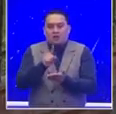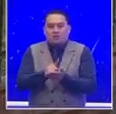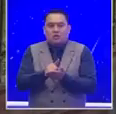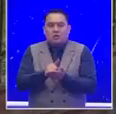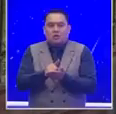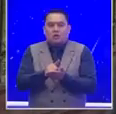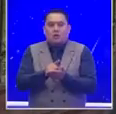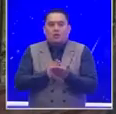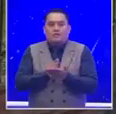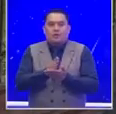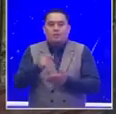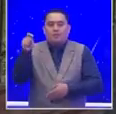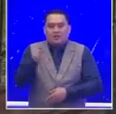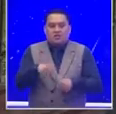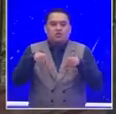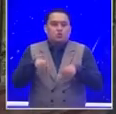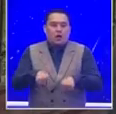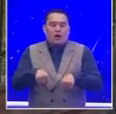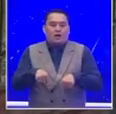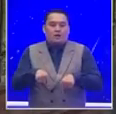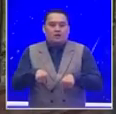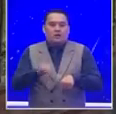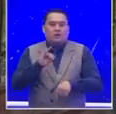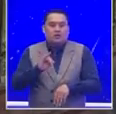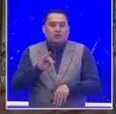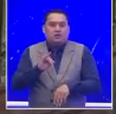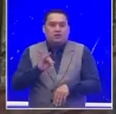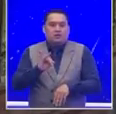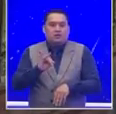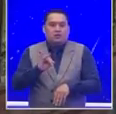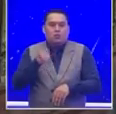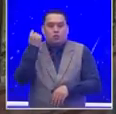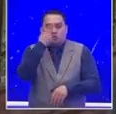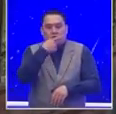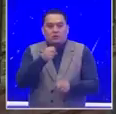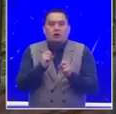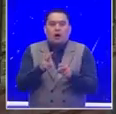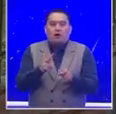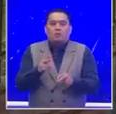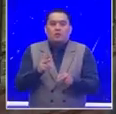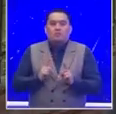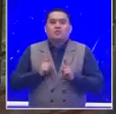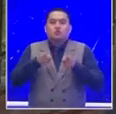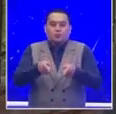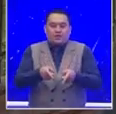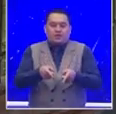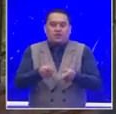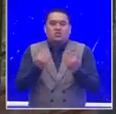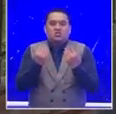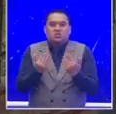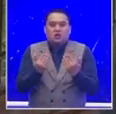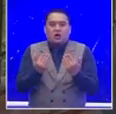свою гражданскую позицию, прийти сюда и узнать, что да как, когда мы должны поступить. Сейчас